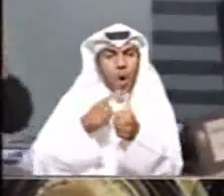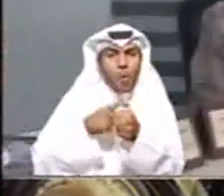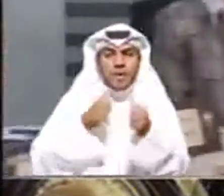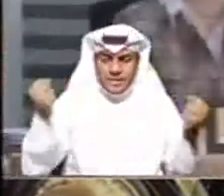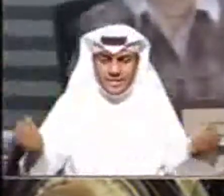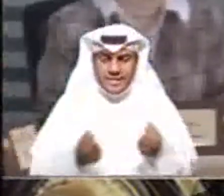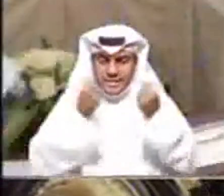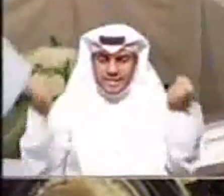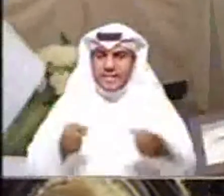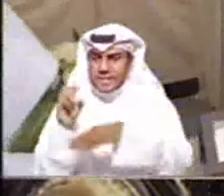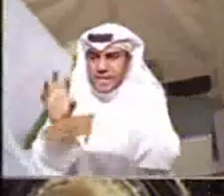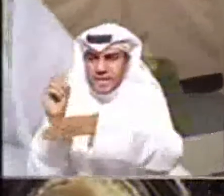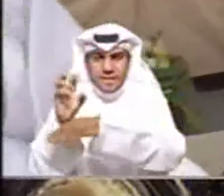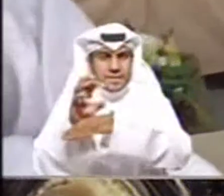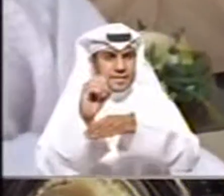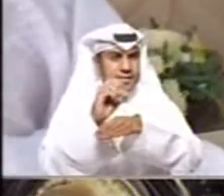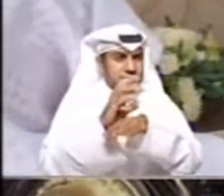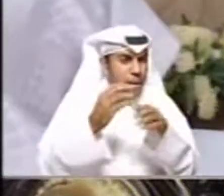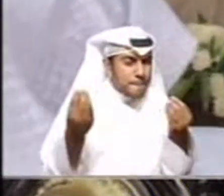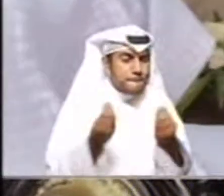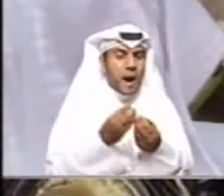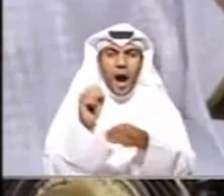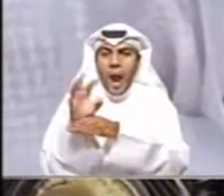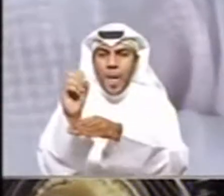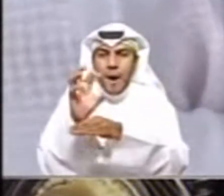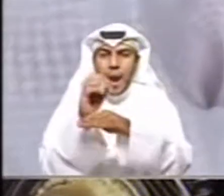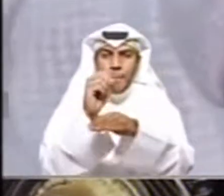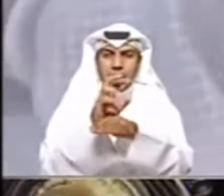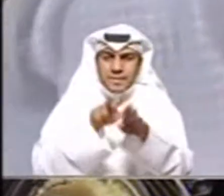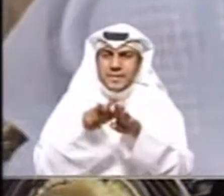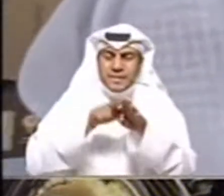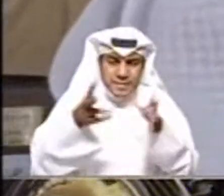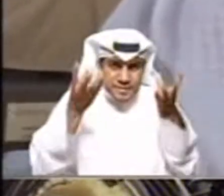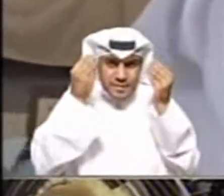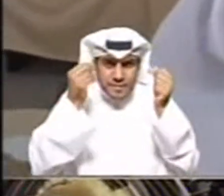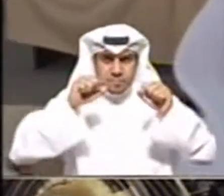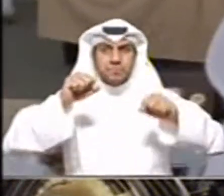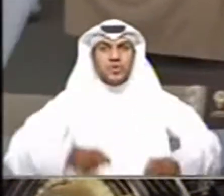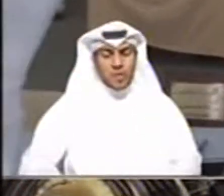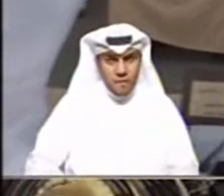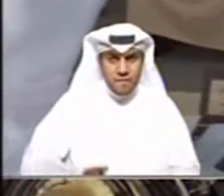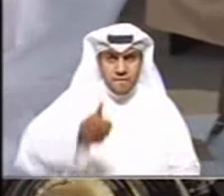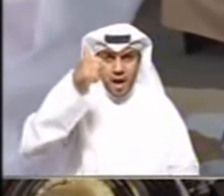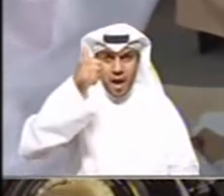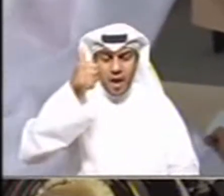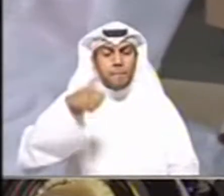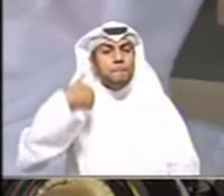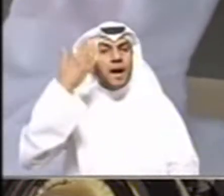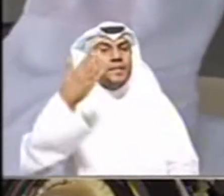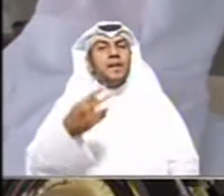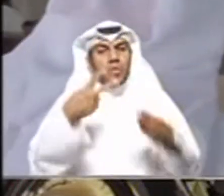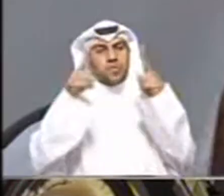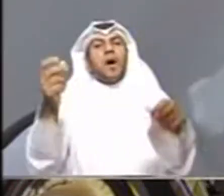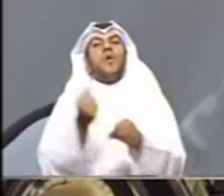تحقيق هدف تأهيل وتدريب وتوظيف الأشخاص ذوي الهمم ودمجهم في المجتمع كأشخاص مؤهلين وفتح باب